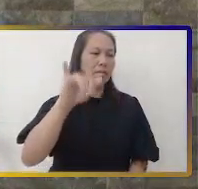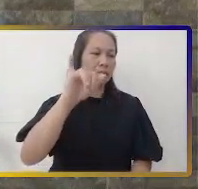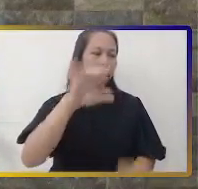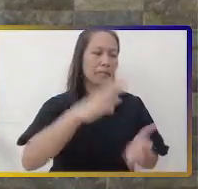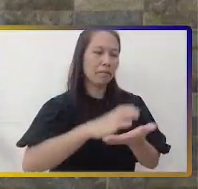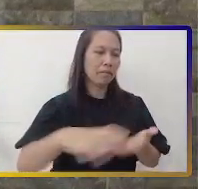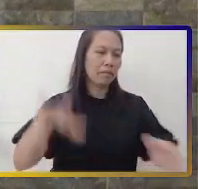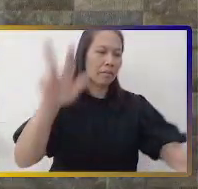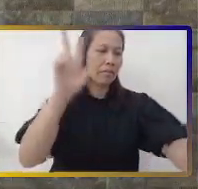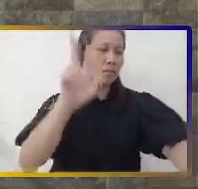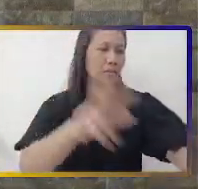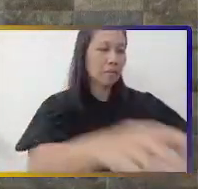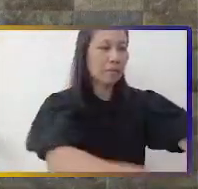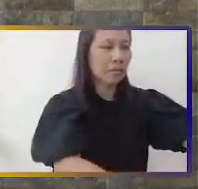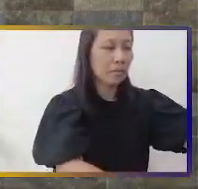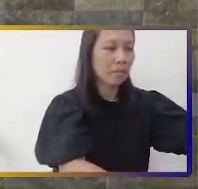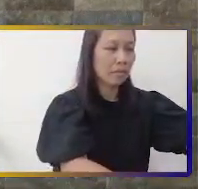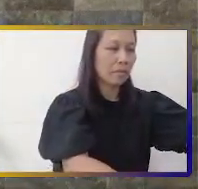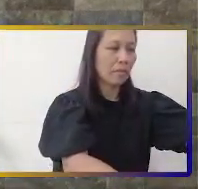3